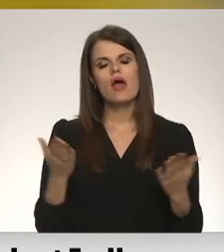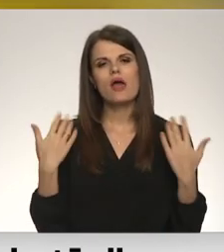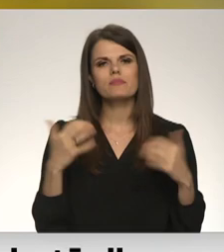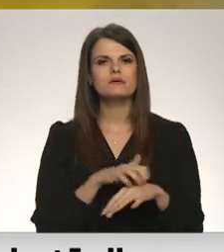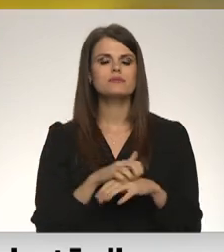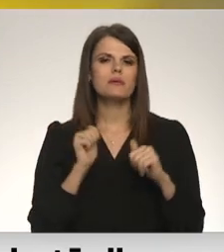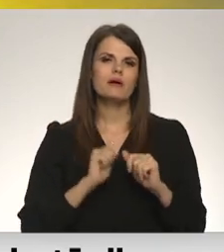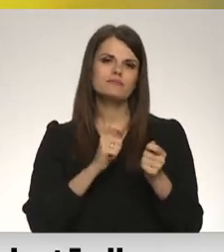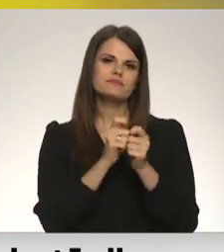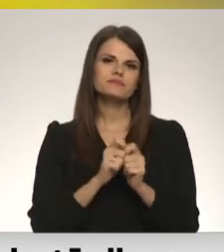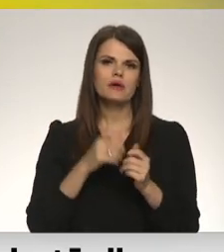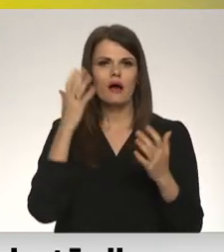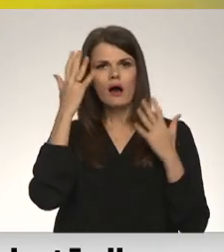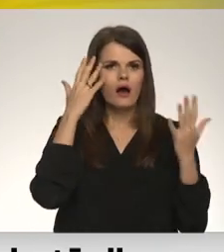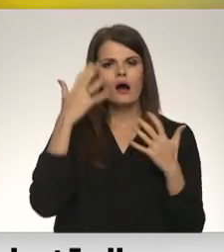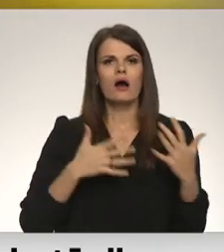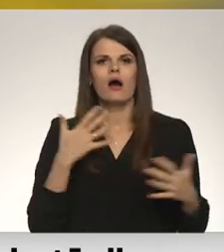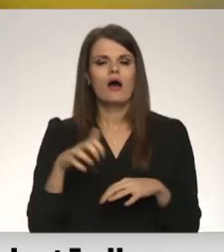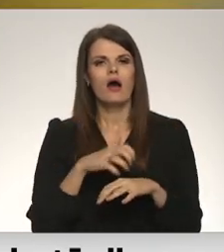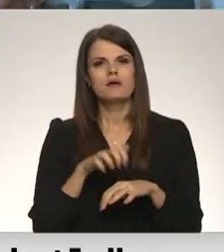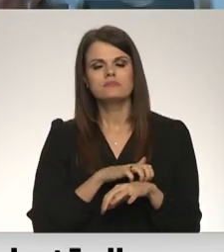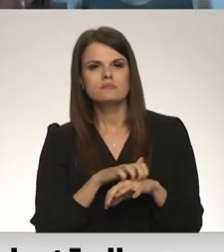nomācošās domas un satraukumu par karu.